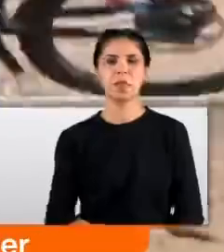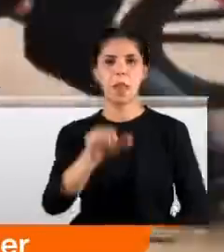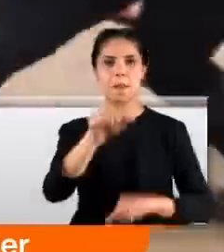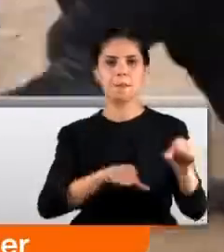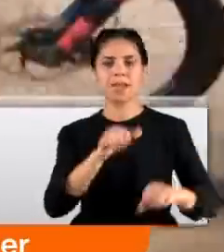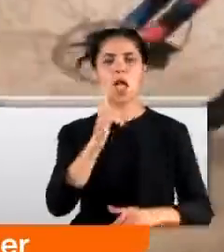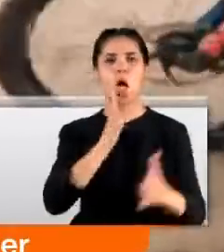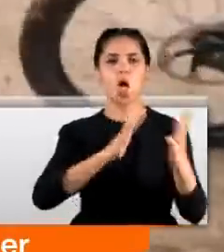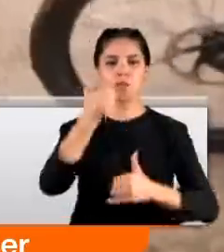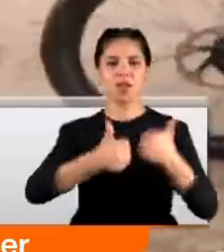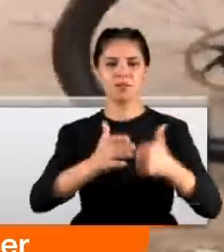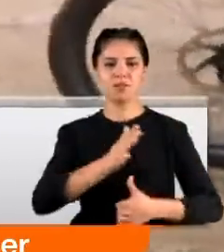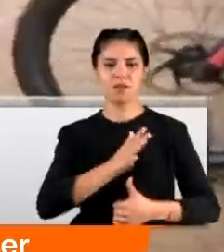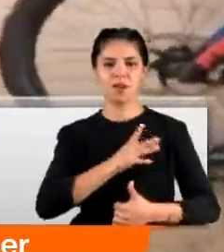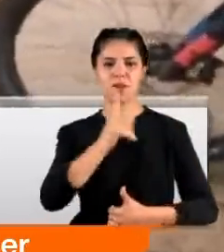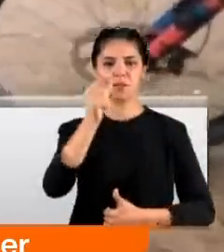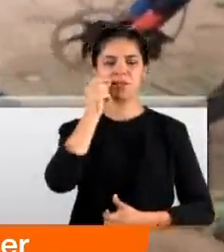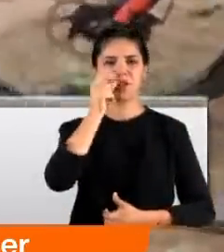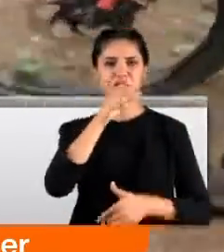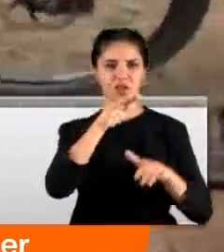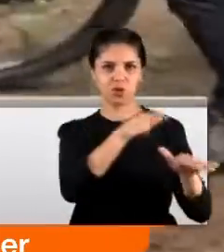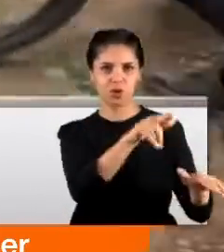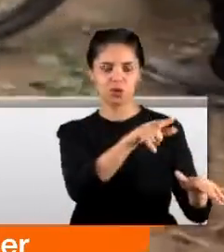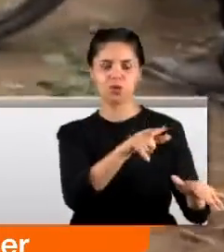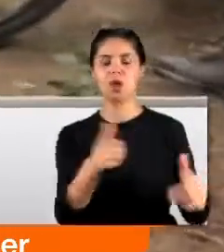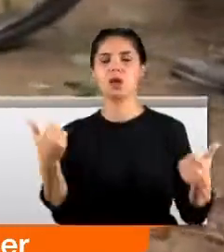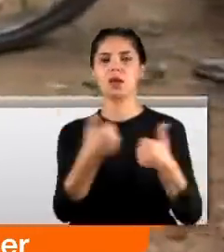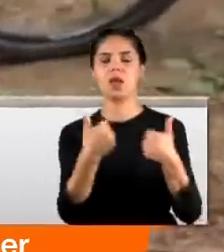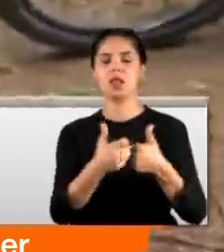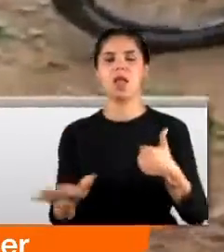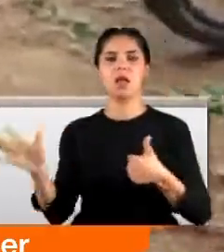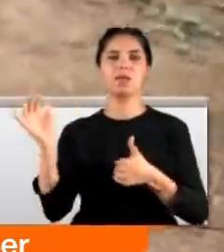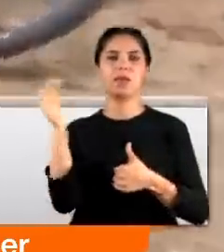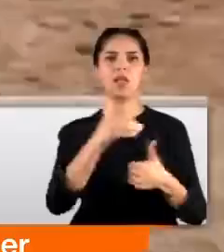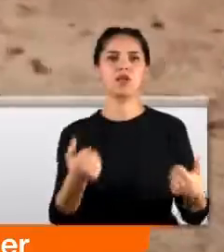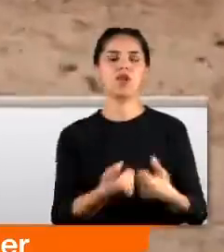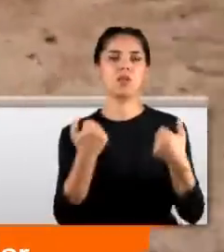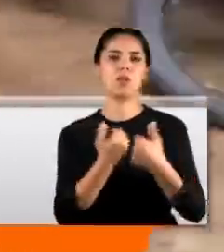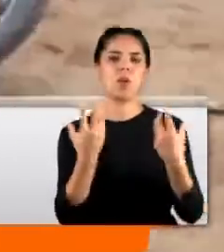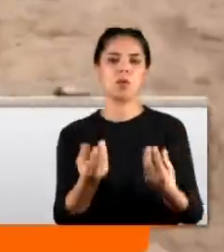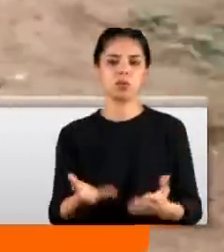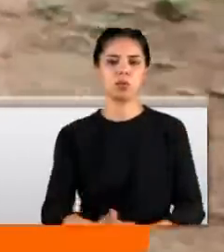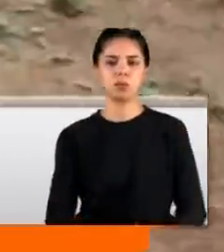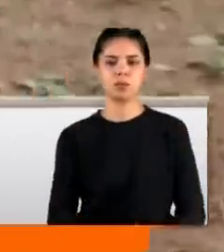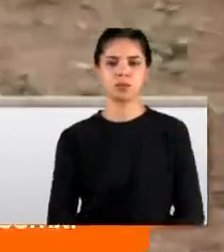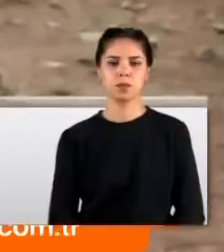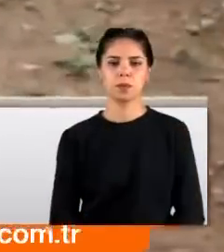Bisikletliler ormanda yarışıyordu. İçlerinden biri yere düşünce kazaların da ardı arkası kesilmedi.